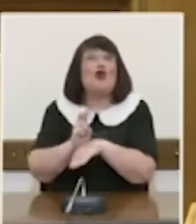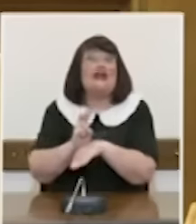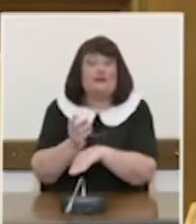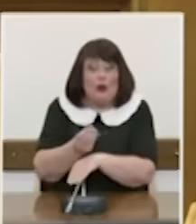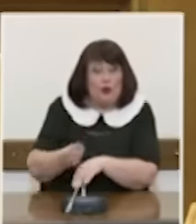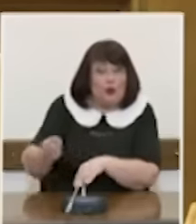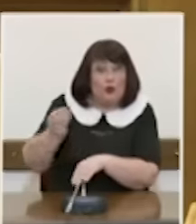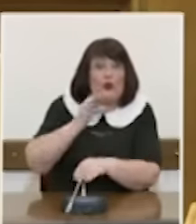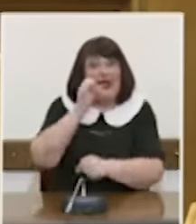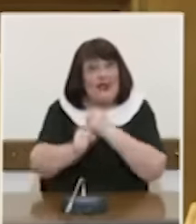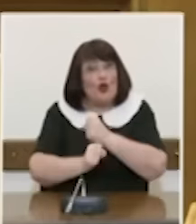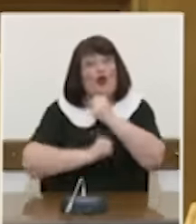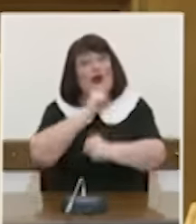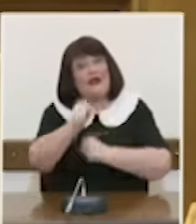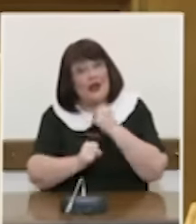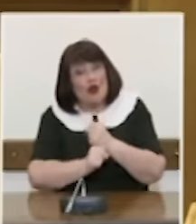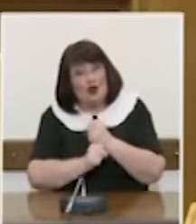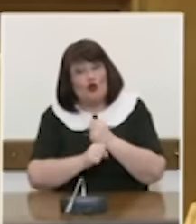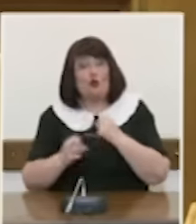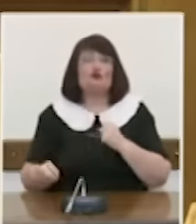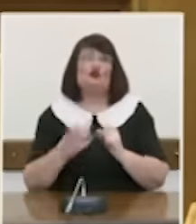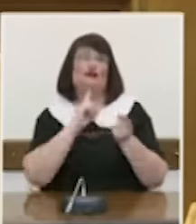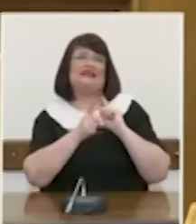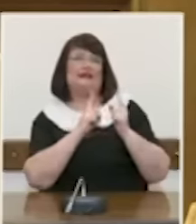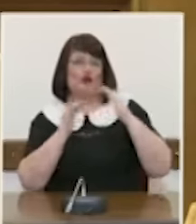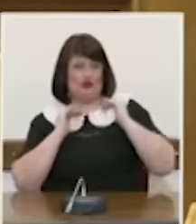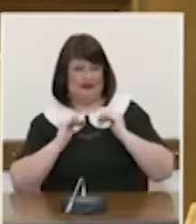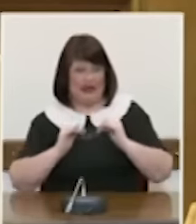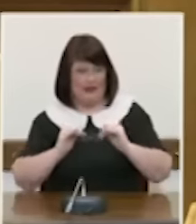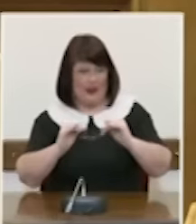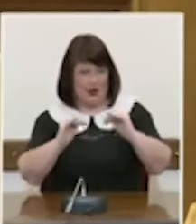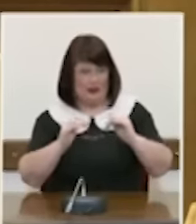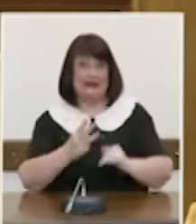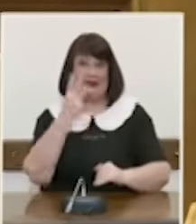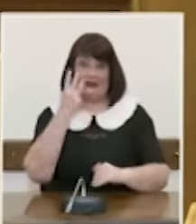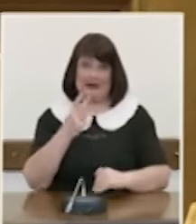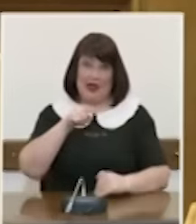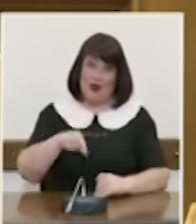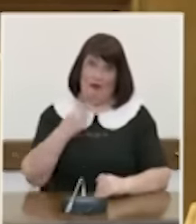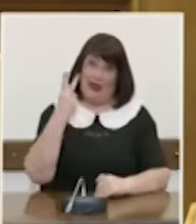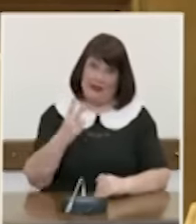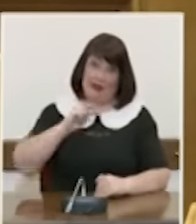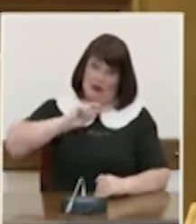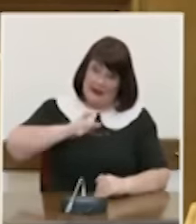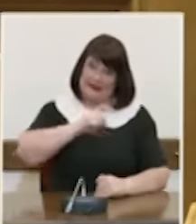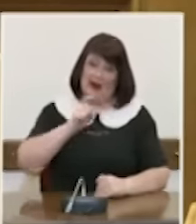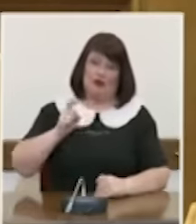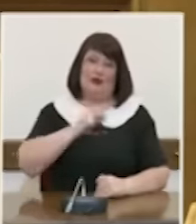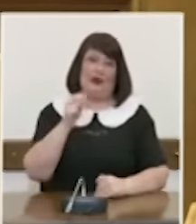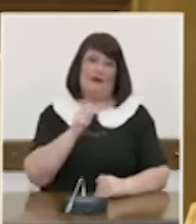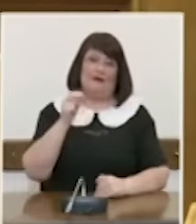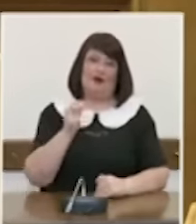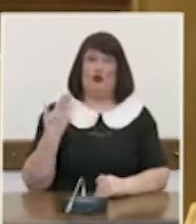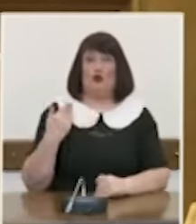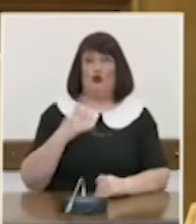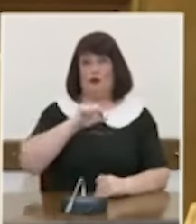όπως αποτυπώνονται και στο νέο Σύμφωνο Σταθερότητας. 3,2 δισεκατομμύρια ήταν το πλεόνασμα το πρώτο